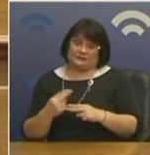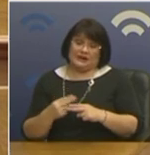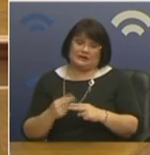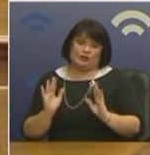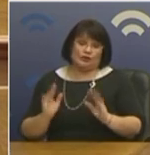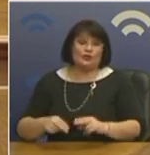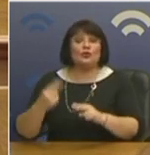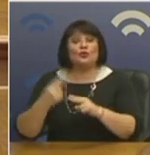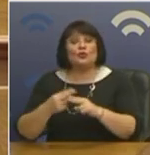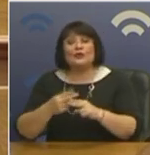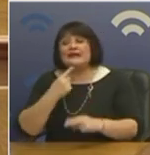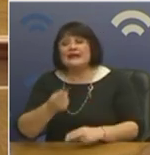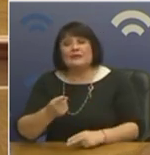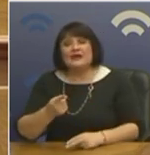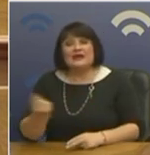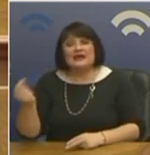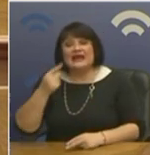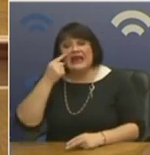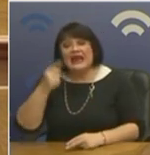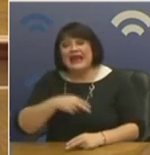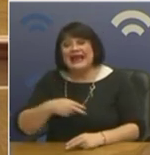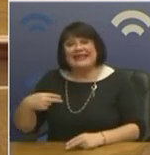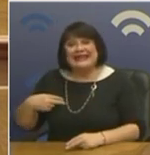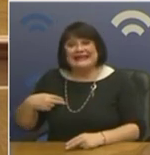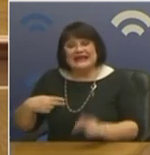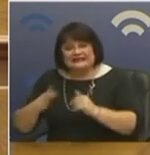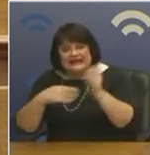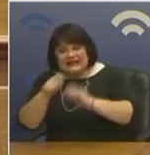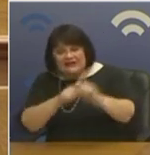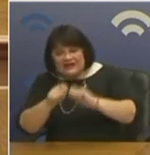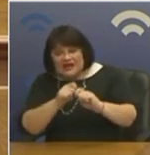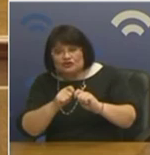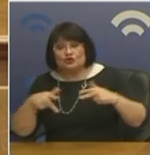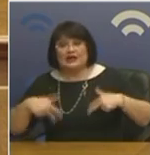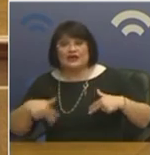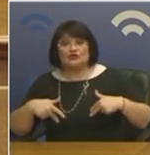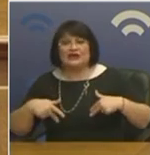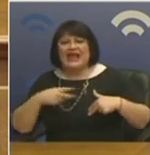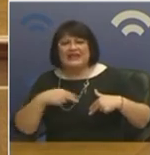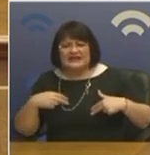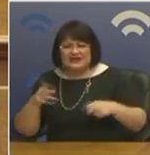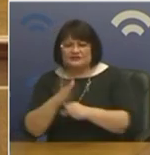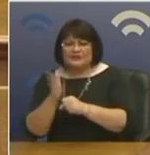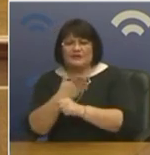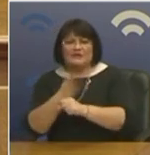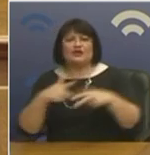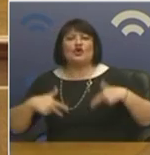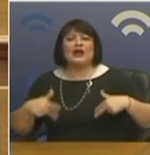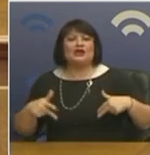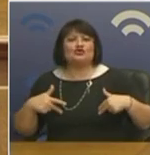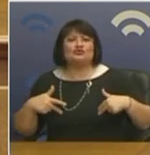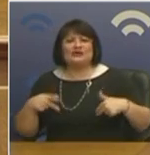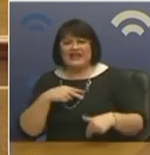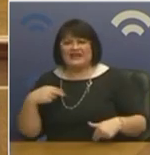ένας κορυφαίος Γερμανός? Φέρτε μου δύο τους καθηγητές, θα λύσει το κράτος. Γι' αυτό διαλύθηκε η Ελλάδα. Από τους καθηγητές. Τους όμως φοβάστε κι εσείς. Ναι, κύριε Καπετρίτη,